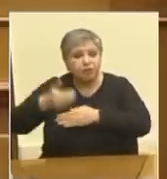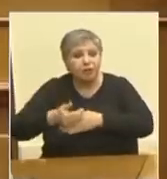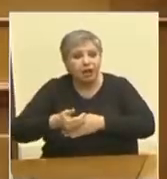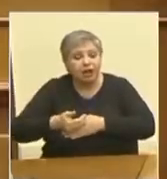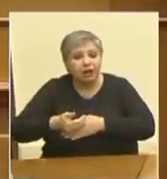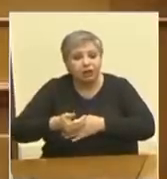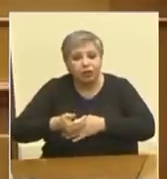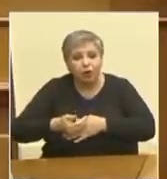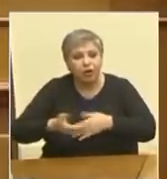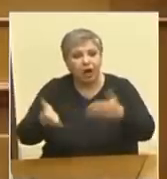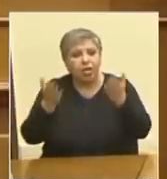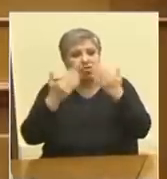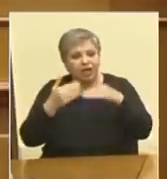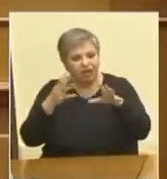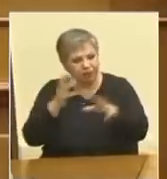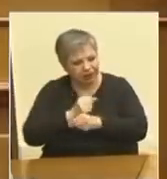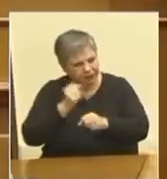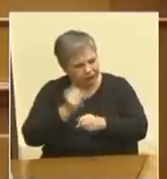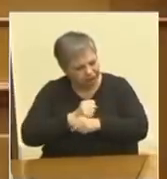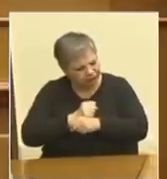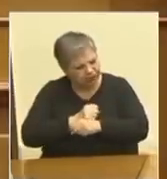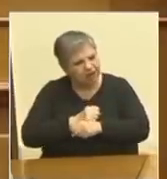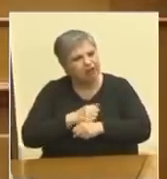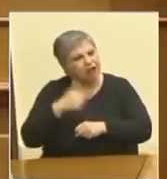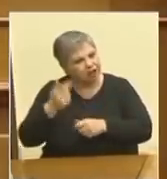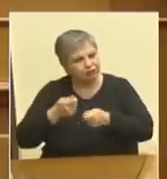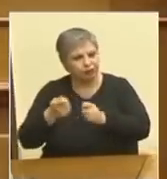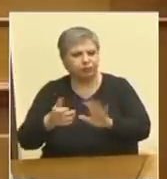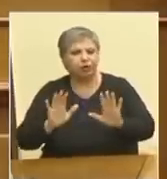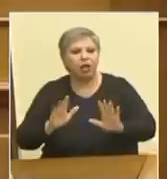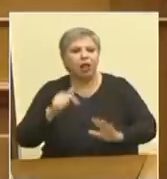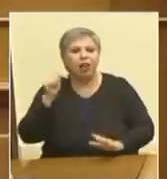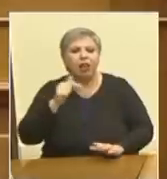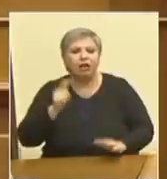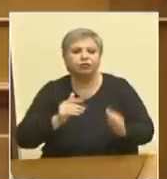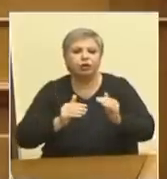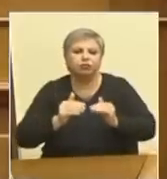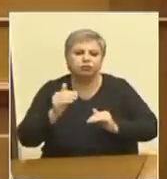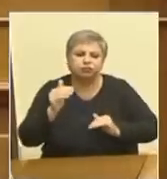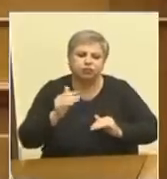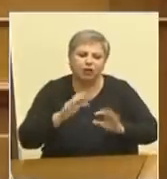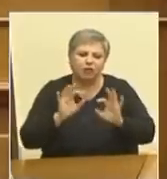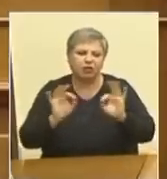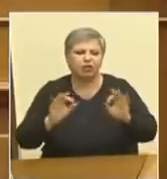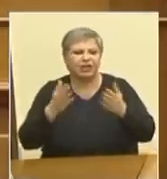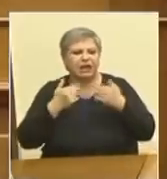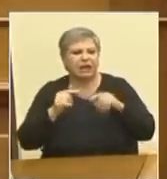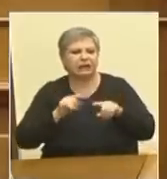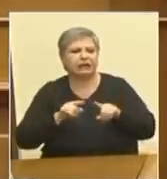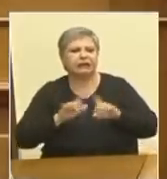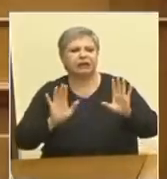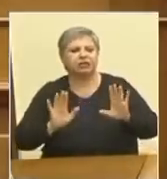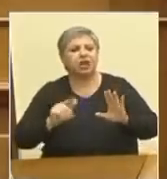ότι το όνομα, εντάξει, τώρα το Βόρεια Μακεδονία δεν έχει σημασία, Μακεδόνες είμαστε και μιλάμε τη μακεδονική γλώσσα. Δεν